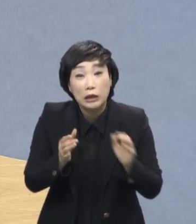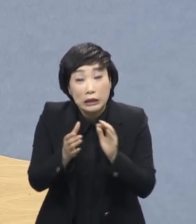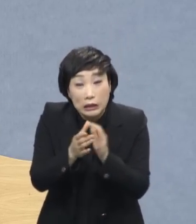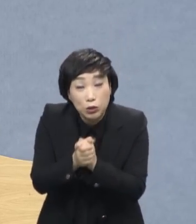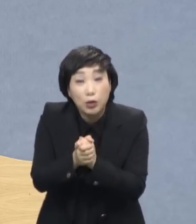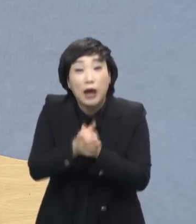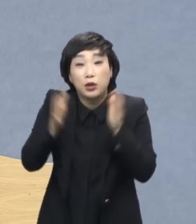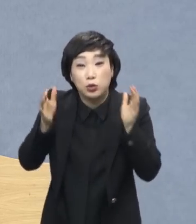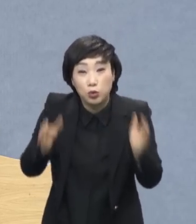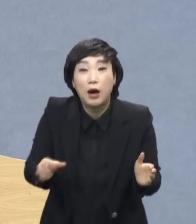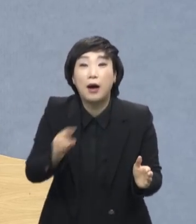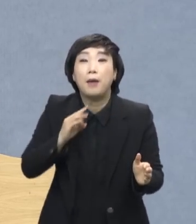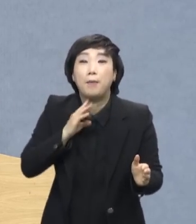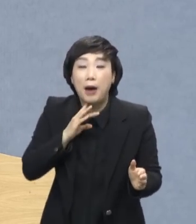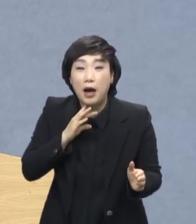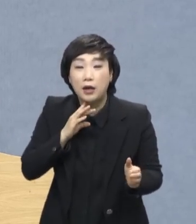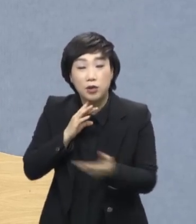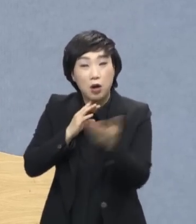기도하는 동안만